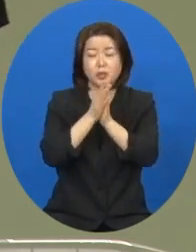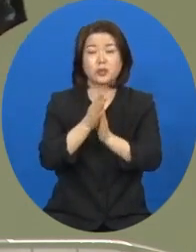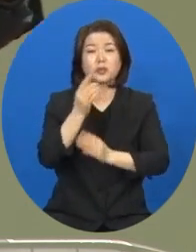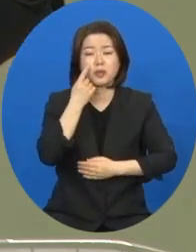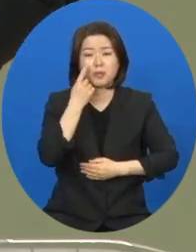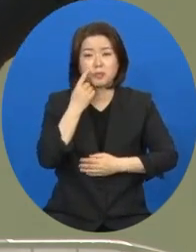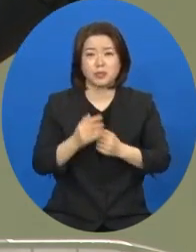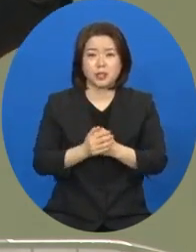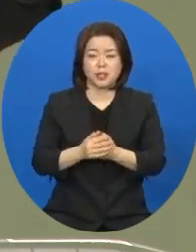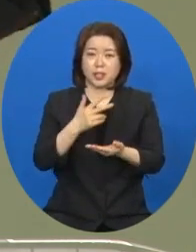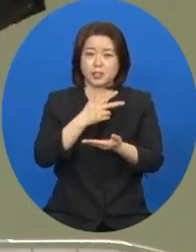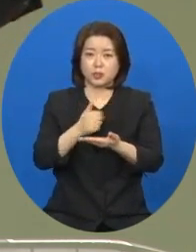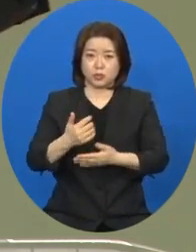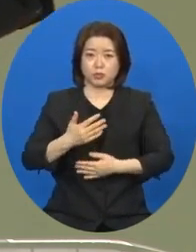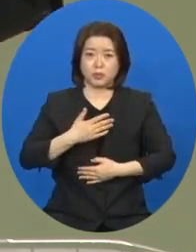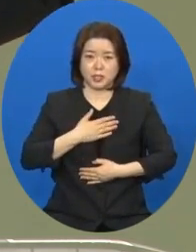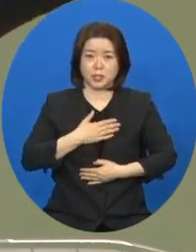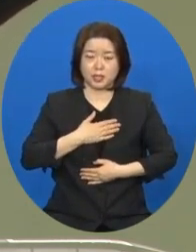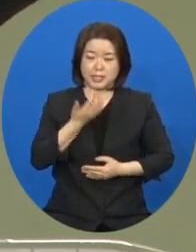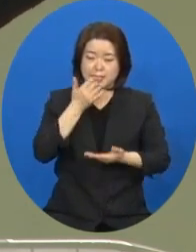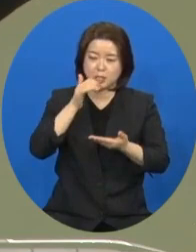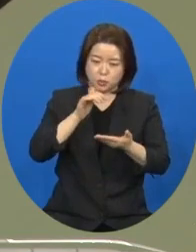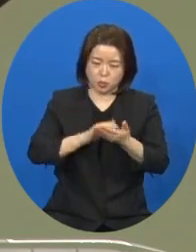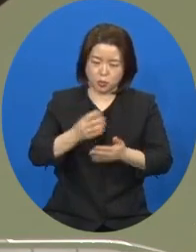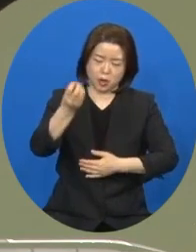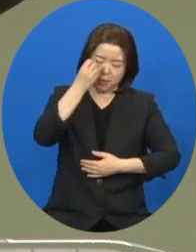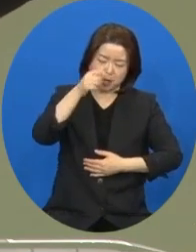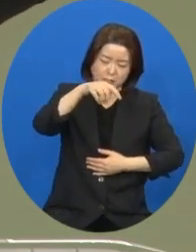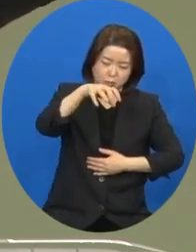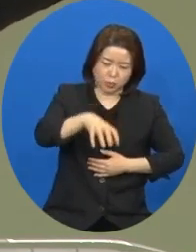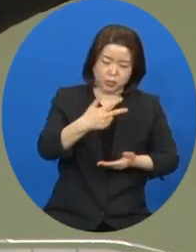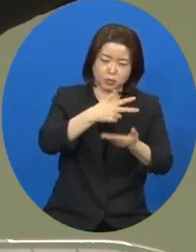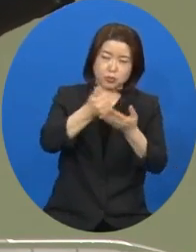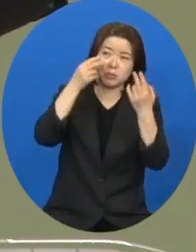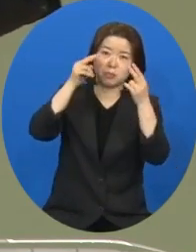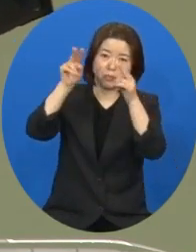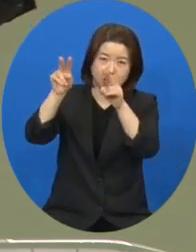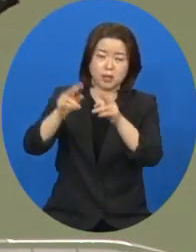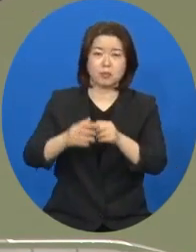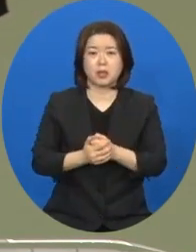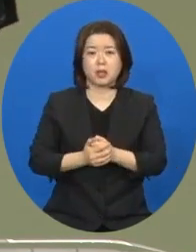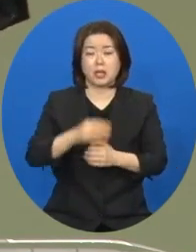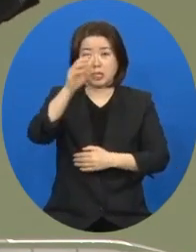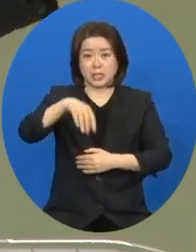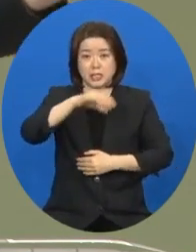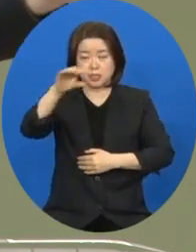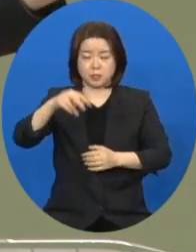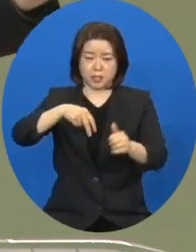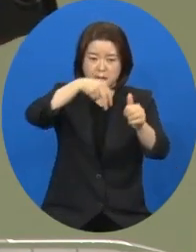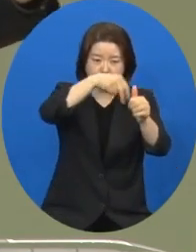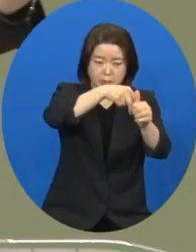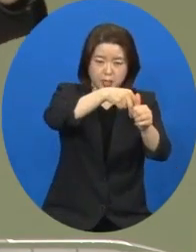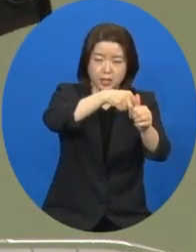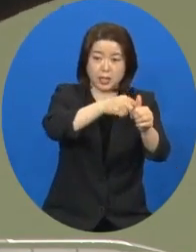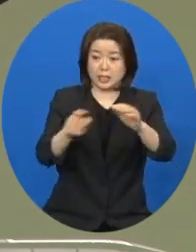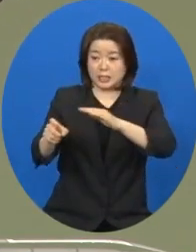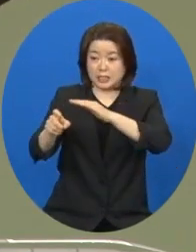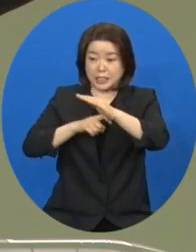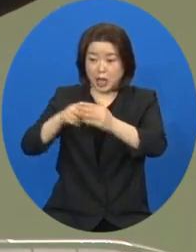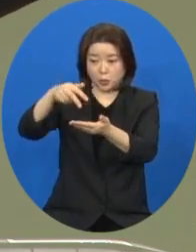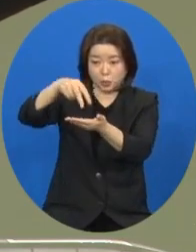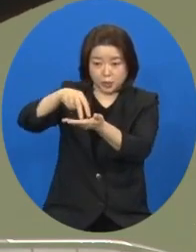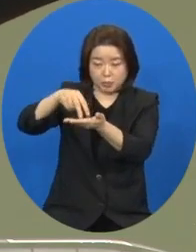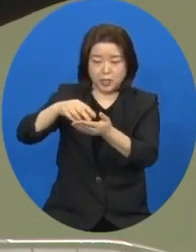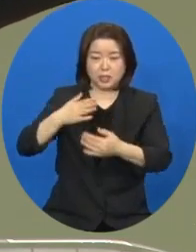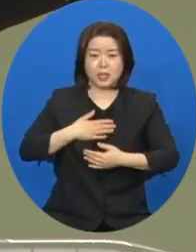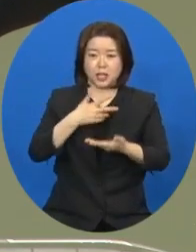주님, 제가 돌에 맞는 그 자리에서 주님을 바라봅니다. 십자가에 매달린 강도의 그 입장에서 제가